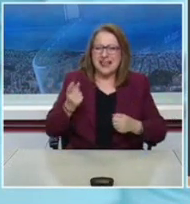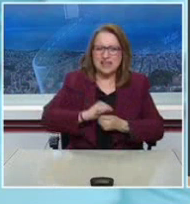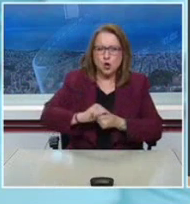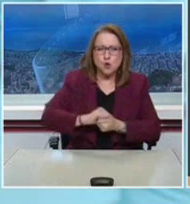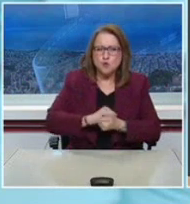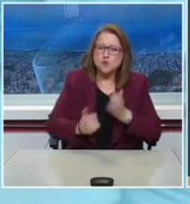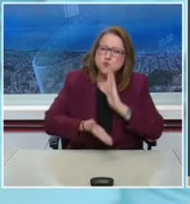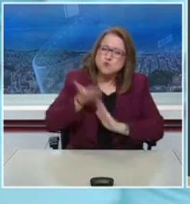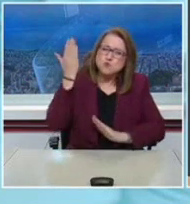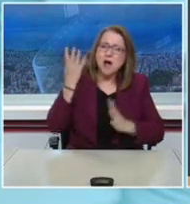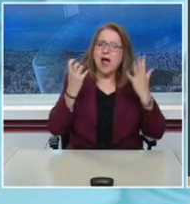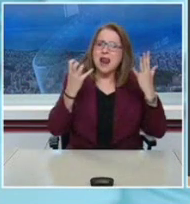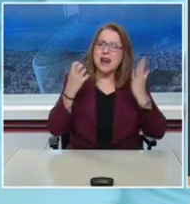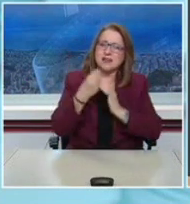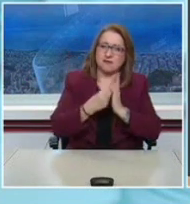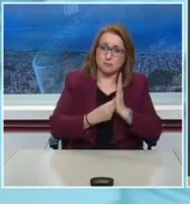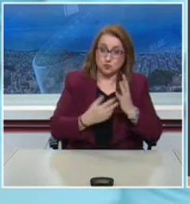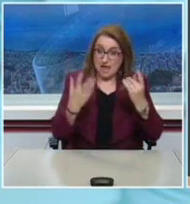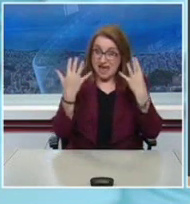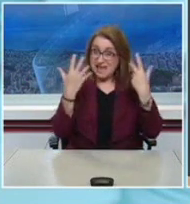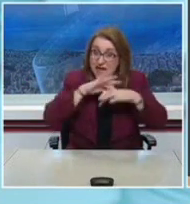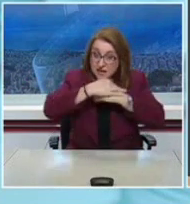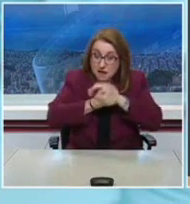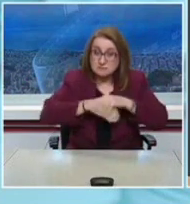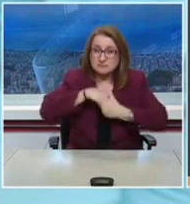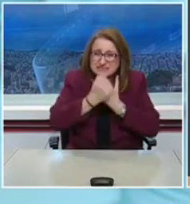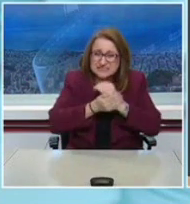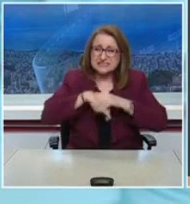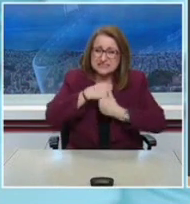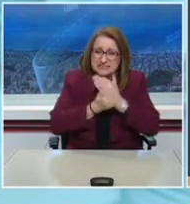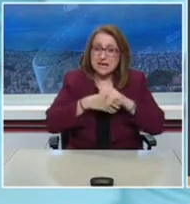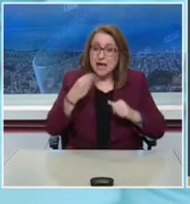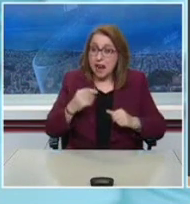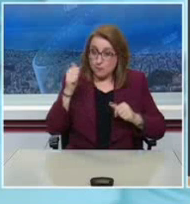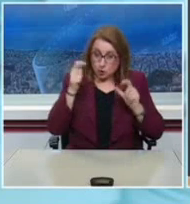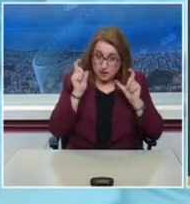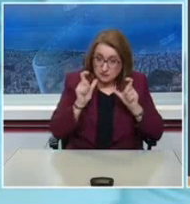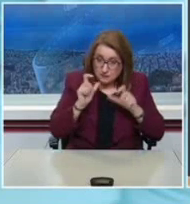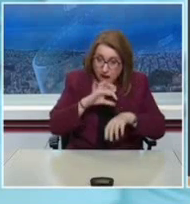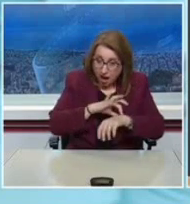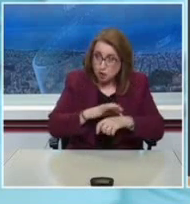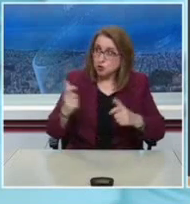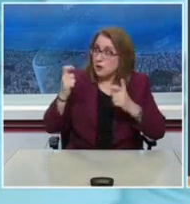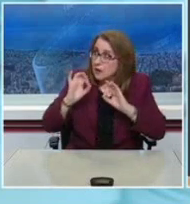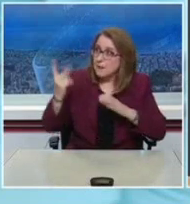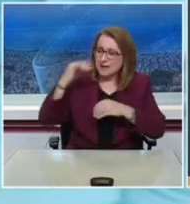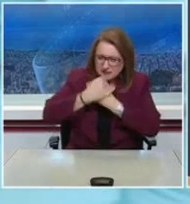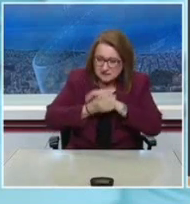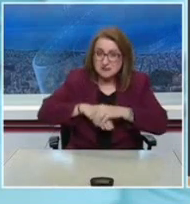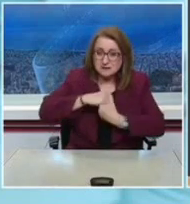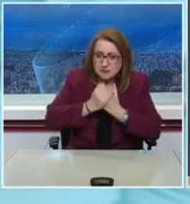μας, καλό πλύσιμο με σαπούνι και νερό μετά από κάθε επαφή με τον ασθενή ή το άμεσο άψυχο περιβάλλον